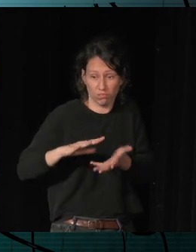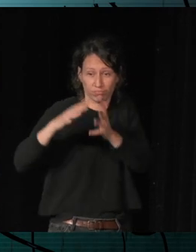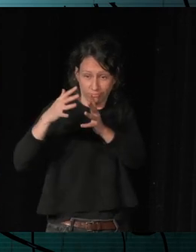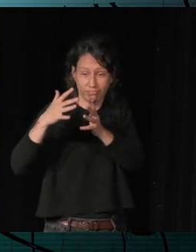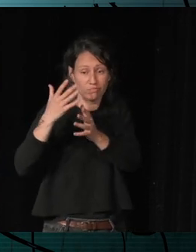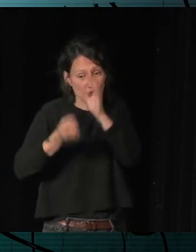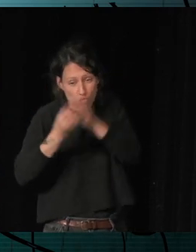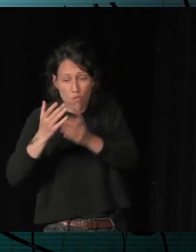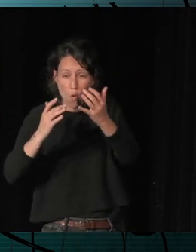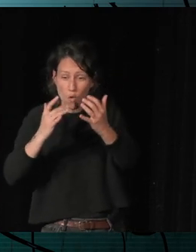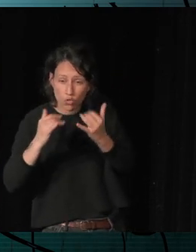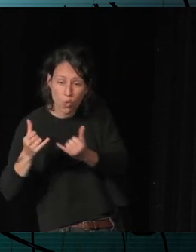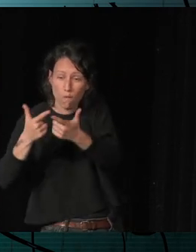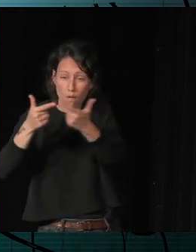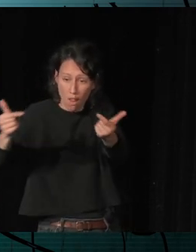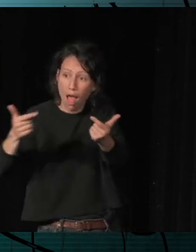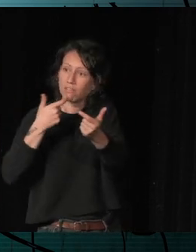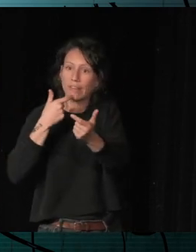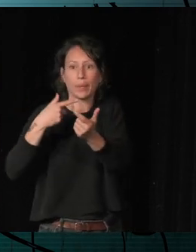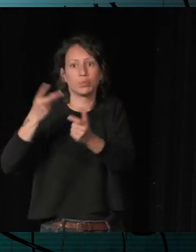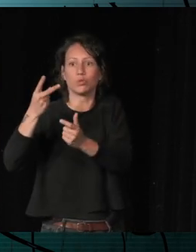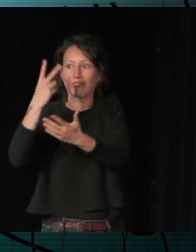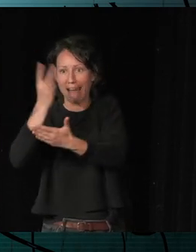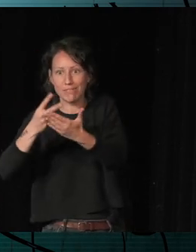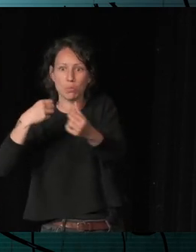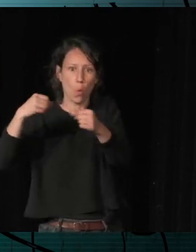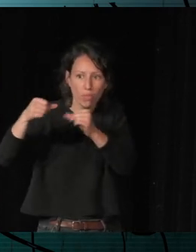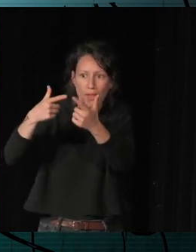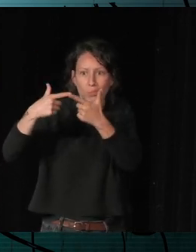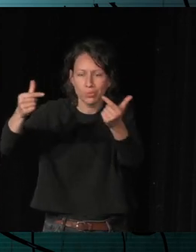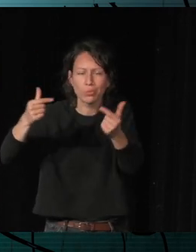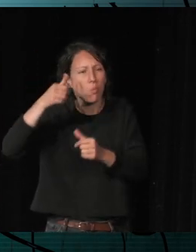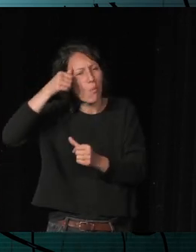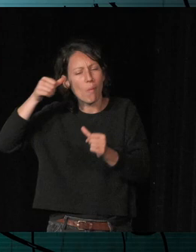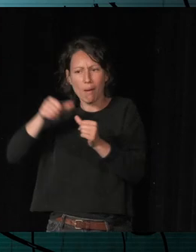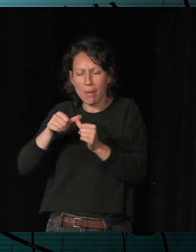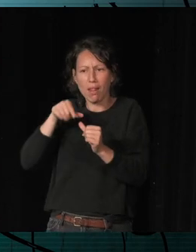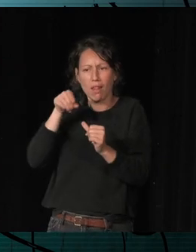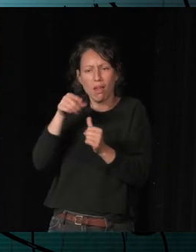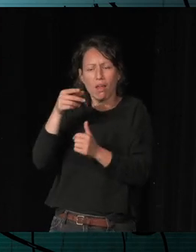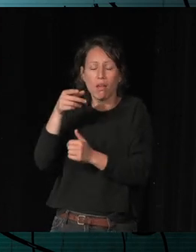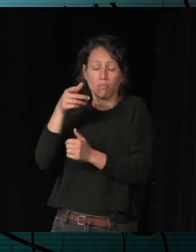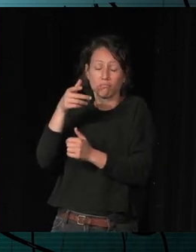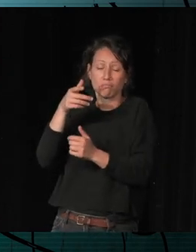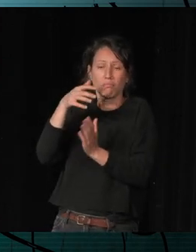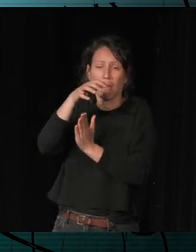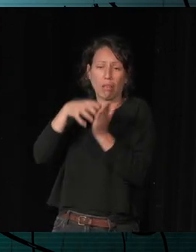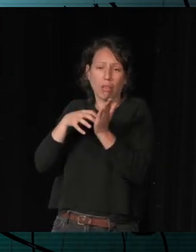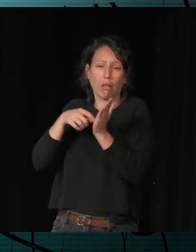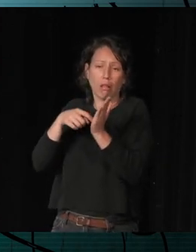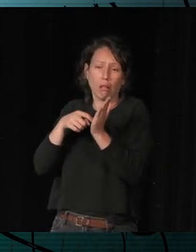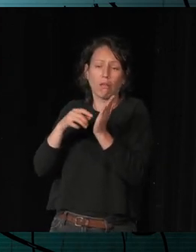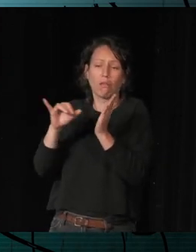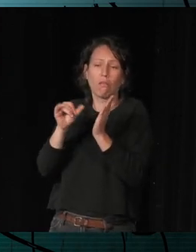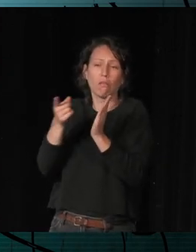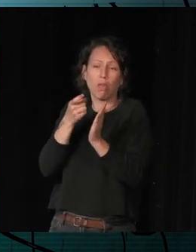C et je me souviens d'un article de de d'un magazine qui s'appelait computer gaming World euh donc un un article écrit par